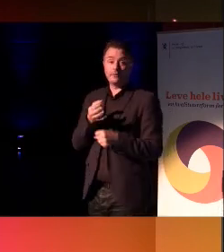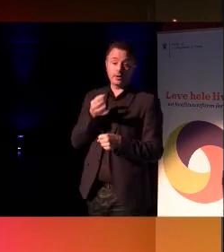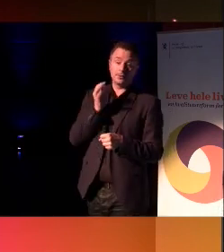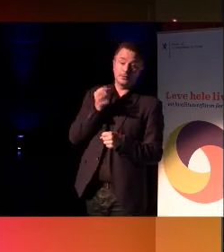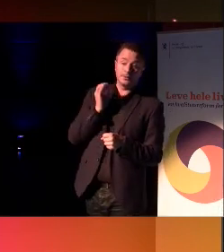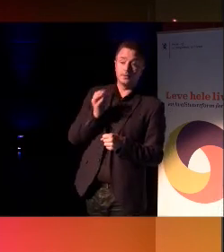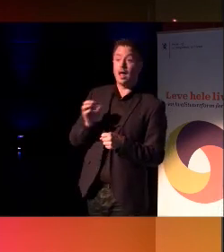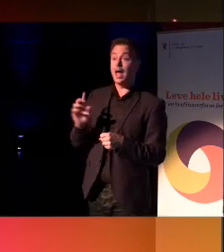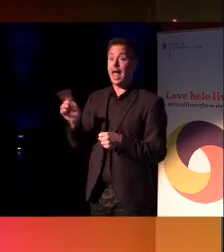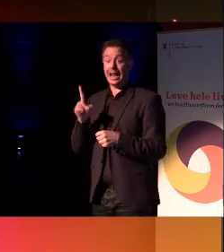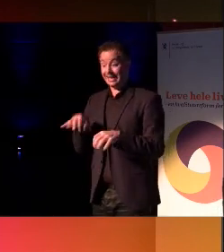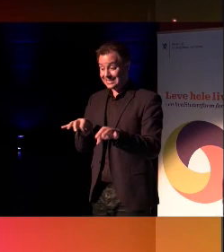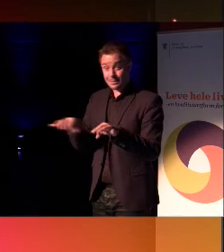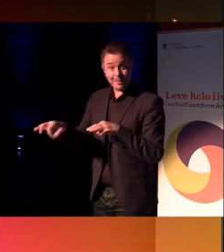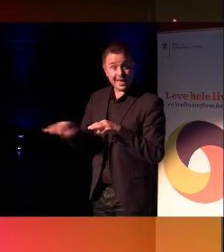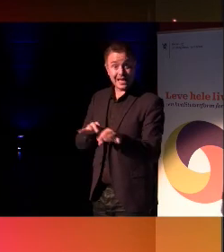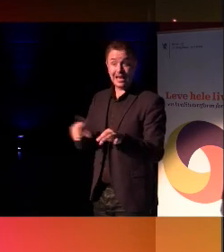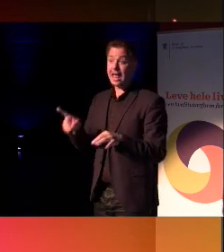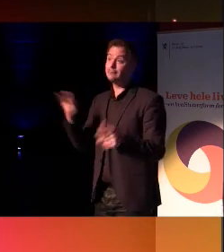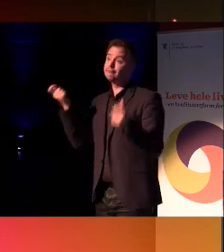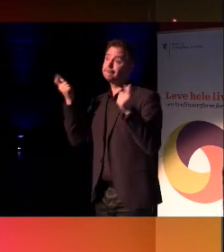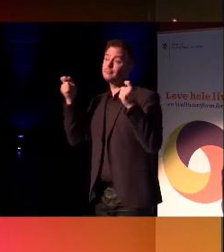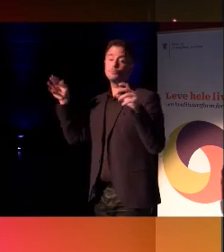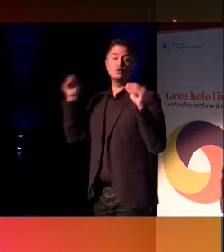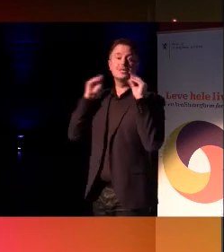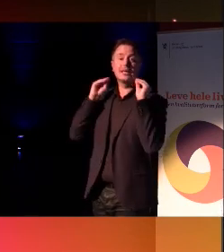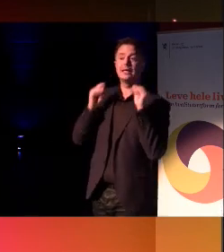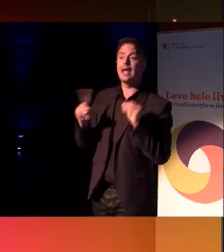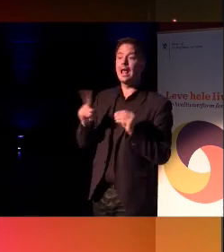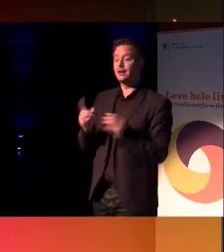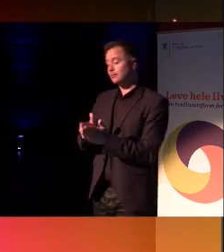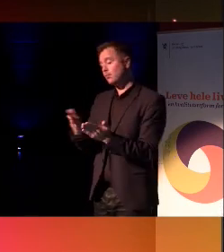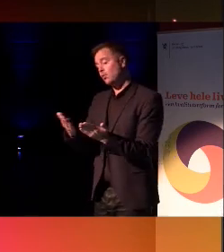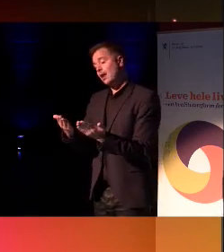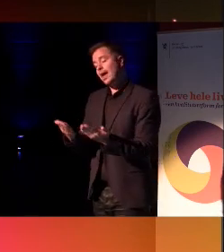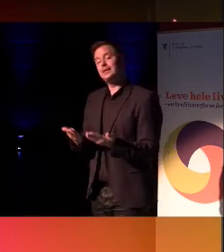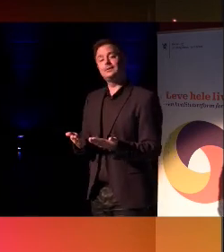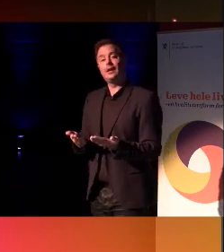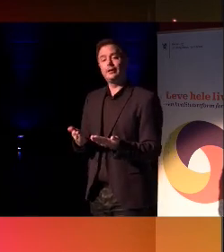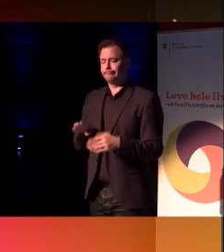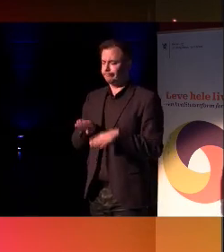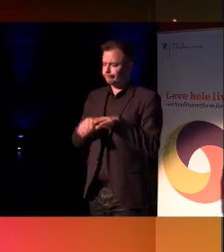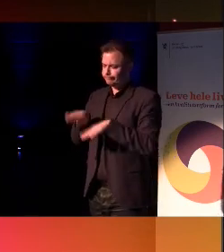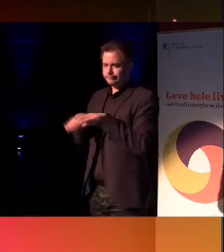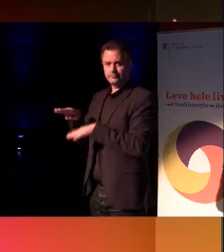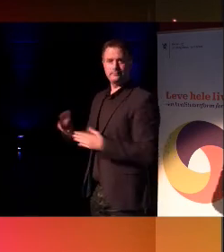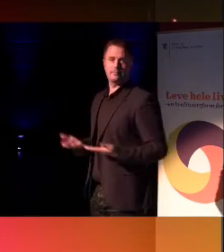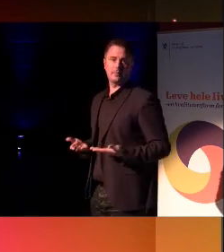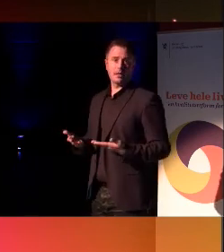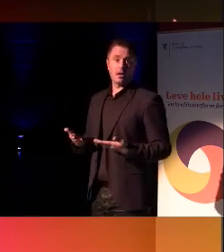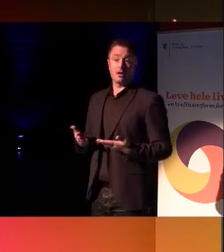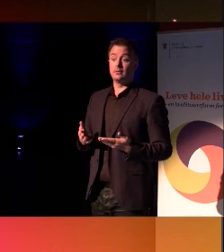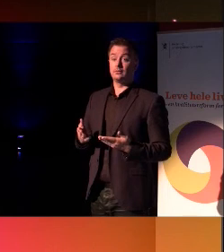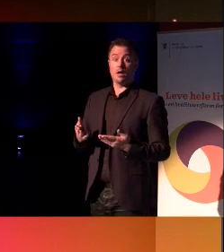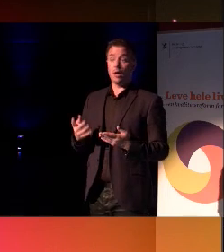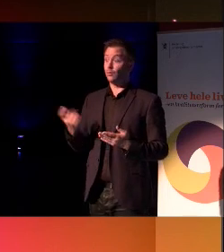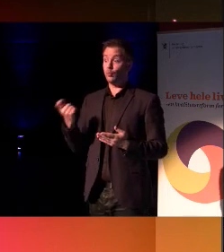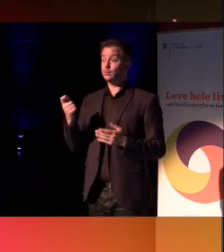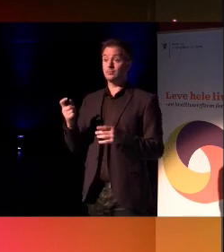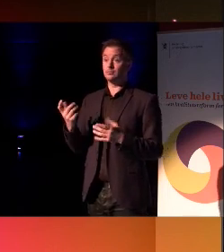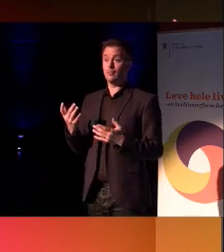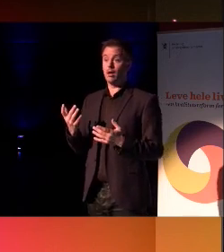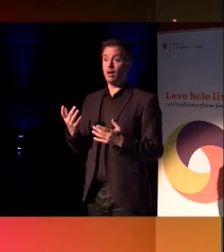om det var snakk om å spille et spill, eller høre noe musikk, eller lese en bok. Jeg hadde jo noen som bare kom og satt seg ned med strikketøyet